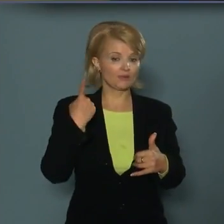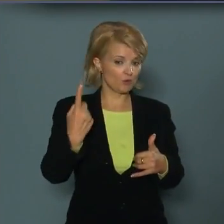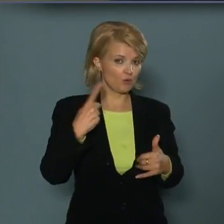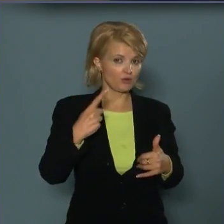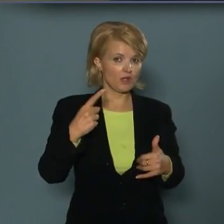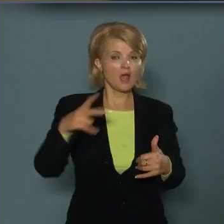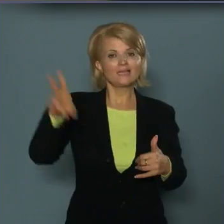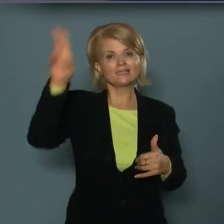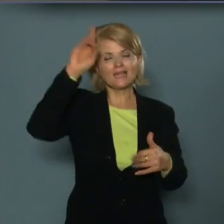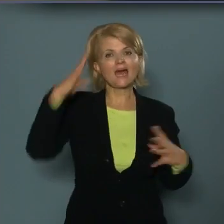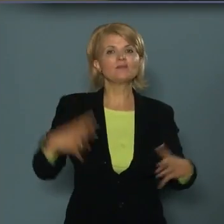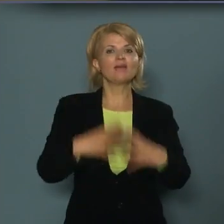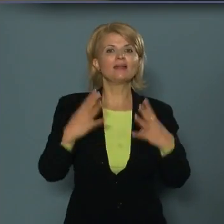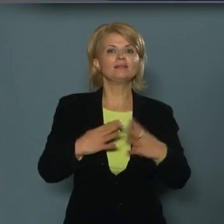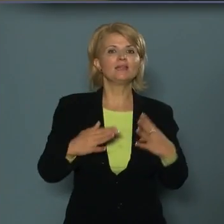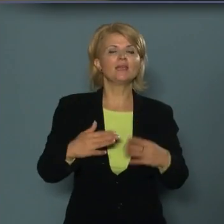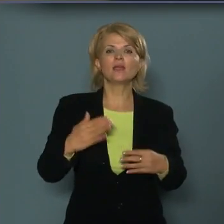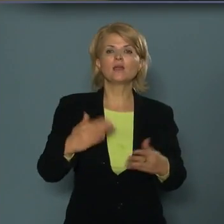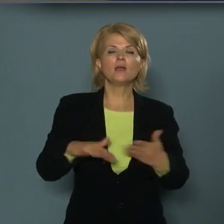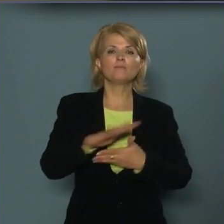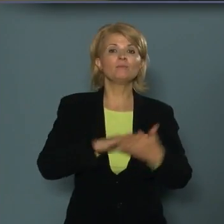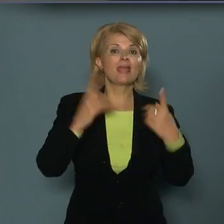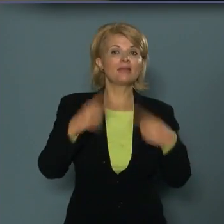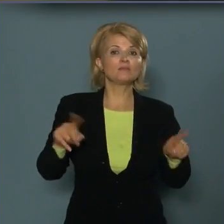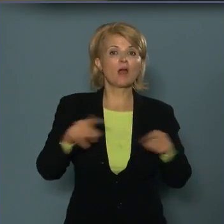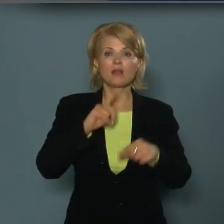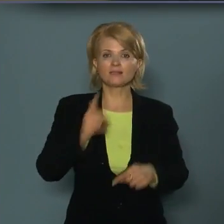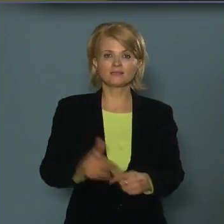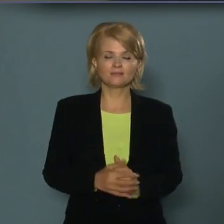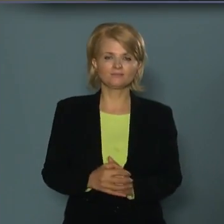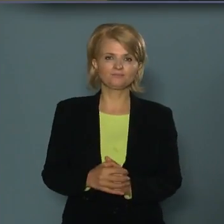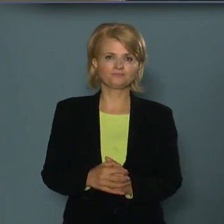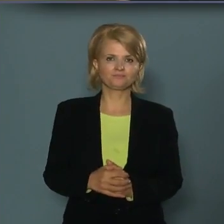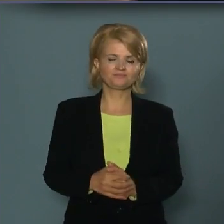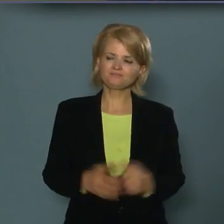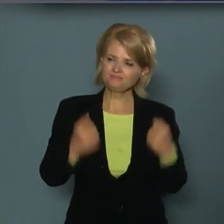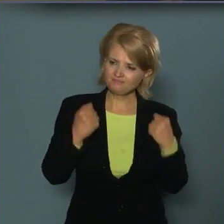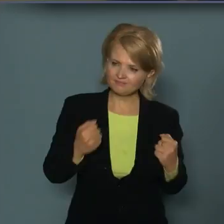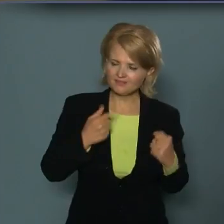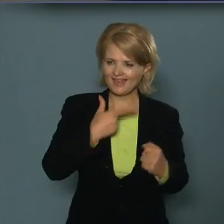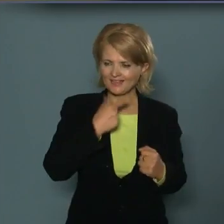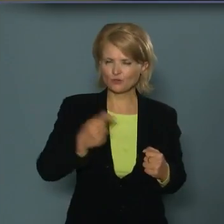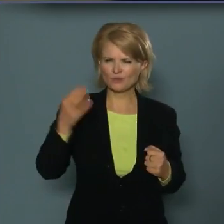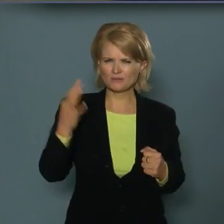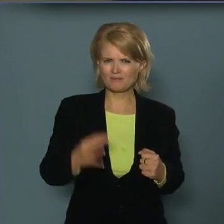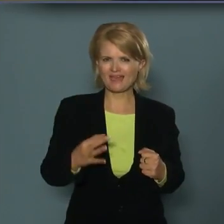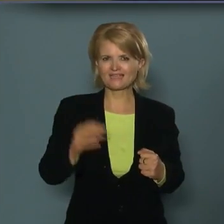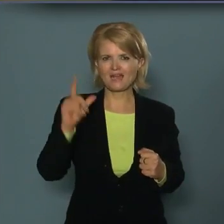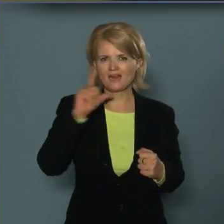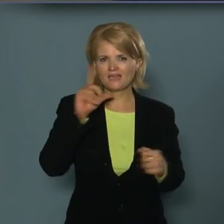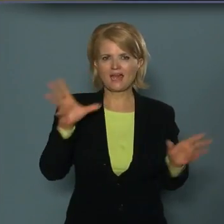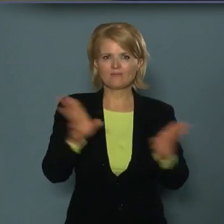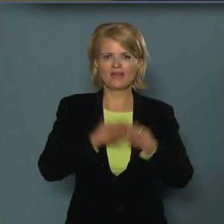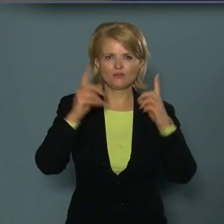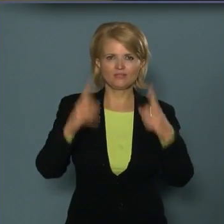sztár vendége, milyen előadást hallhatunk öntől, milyen dalokkal készült? Nagyon nehéz, 20 percet kértek tőlünk, és a Lénával